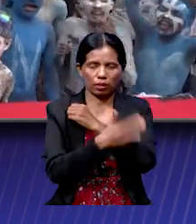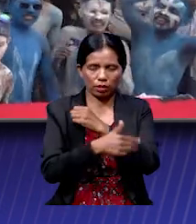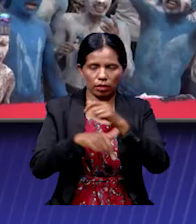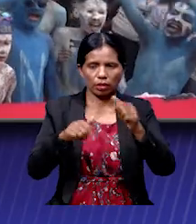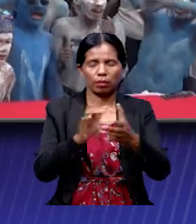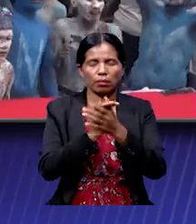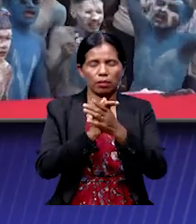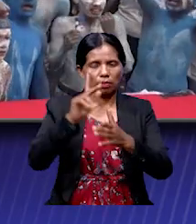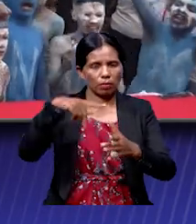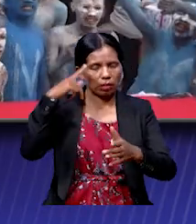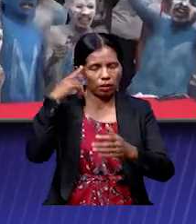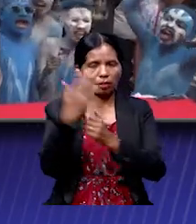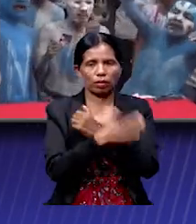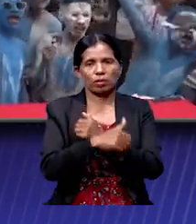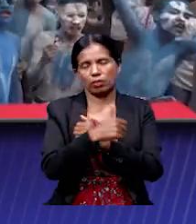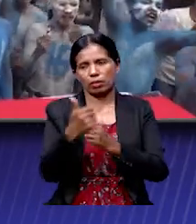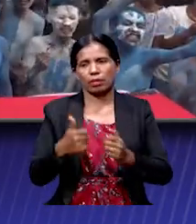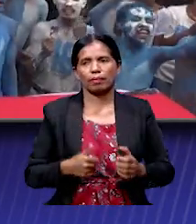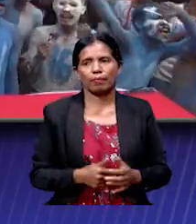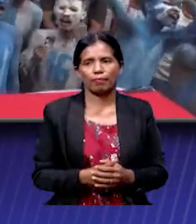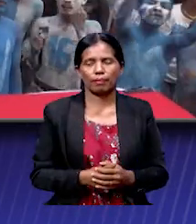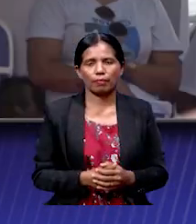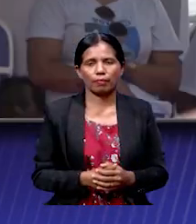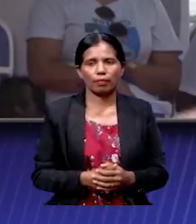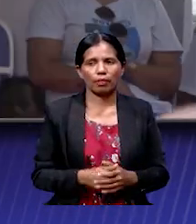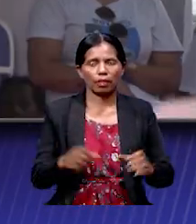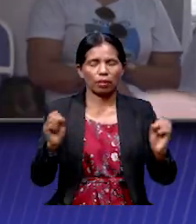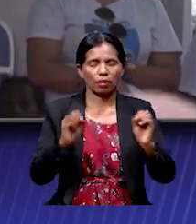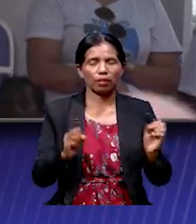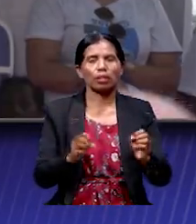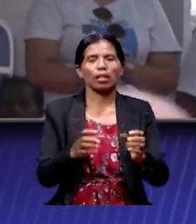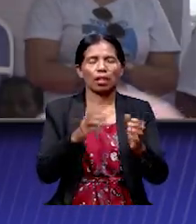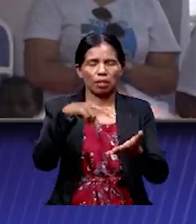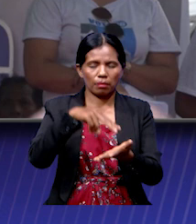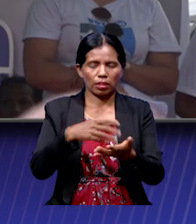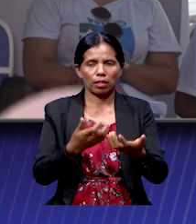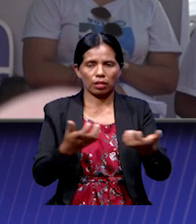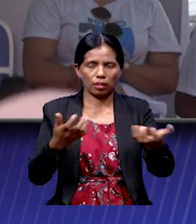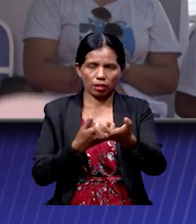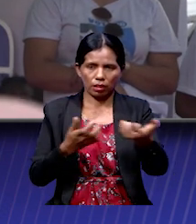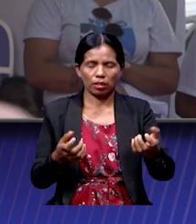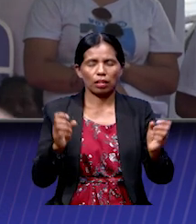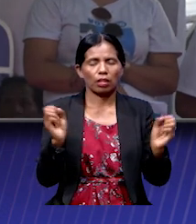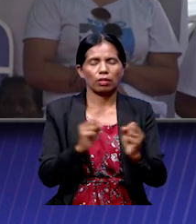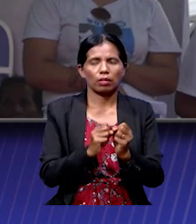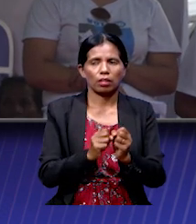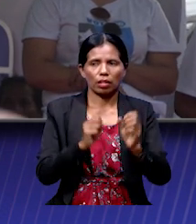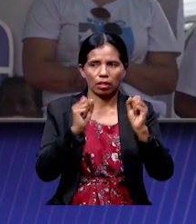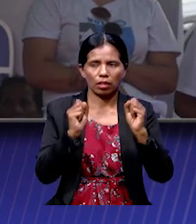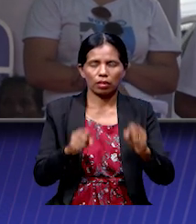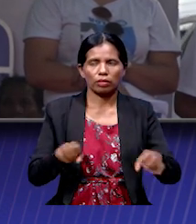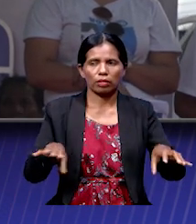politika externa ho pais sira. Laos ter diplomasia hamri ketaketan. Laos telepon kerusahaan emang diplomasia. Diplomasia